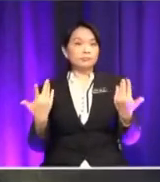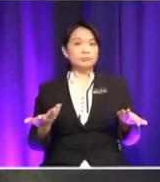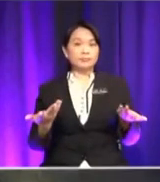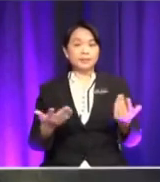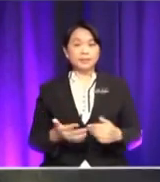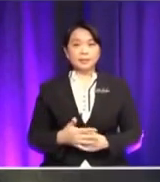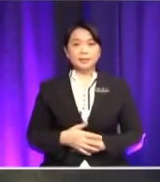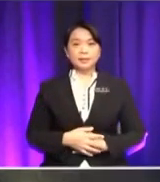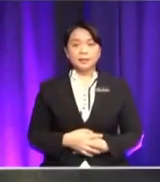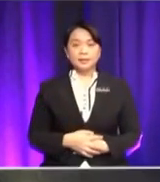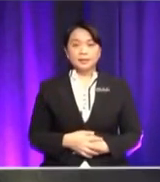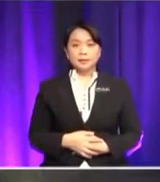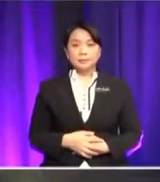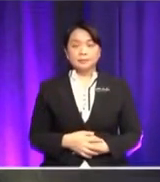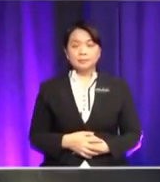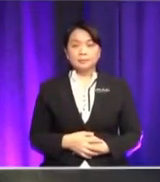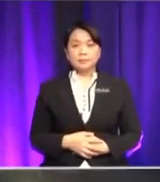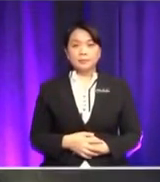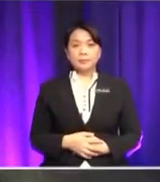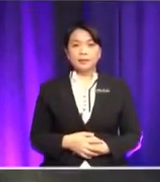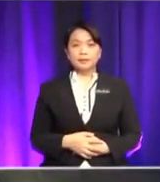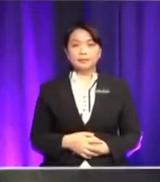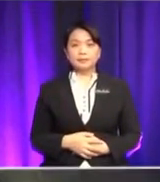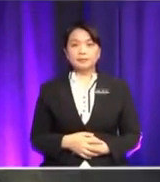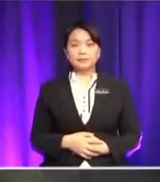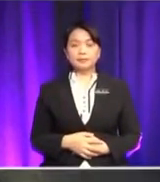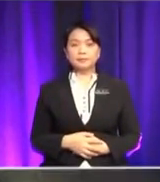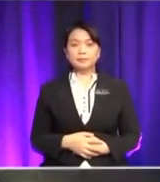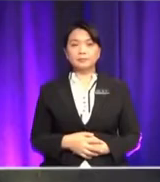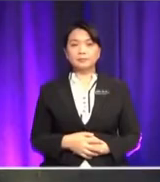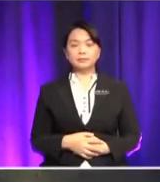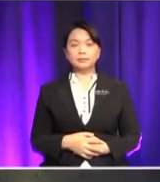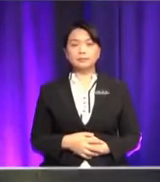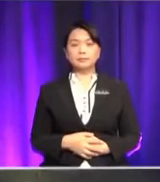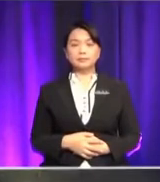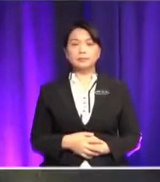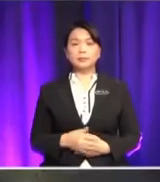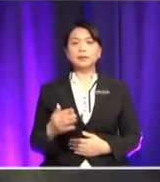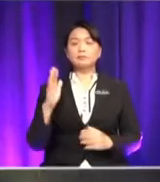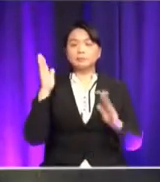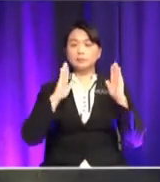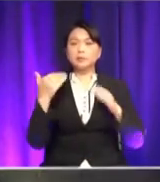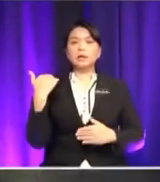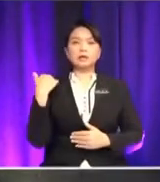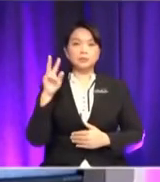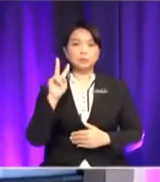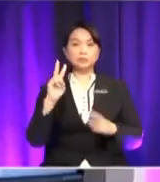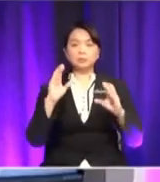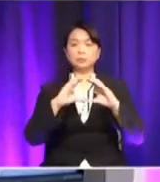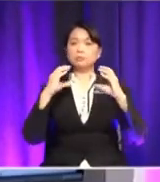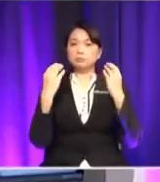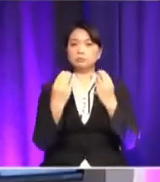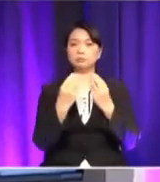om saya belum sebut Malaysia ini enggak pakai bumbu the baiklah melissani dia ada dua kumpulan bohong-bohong